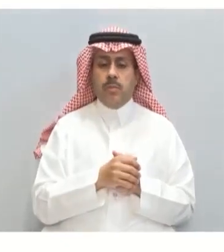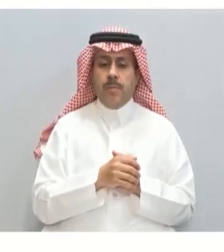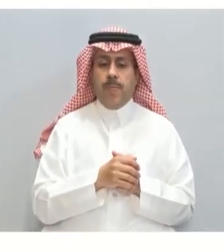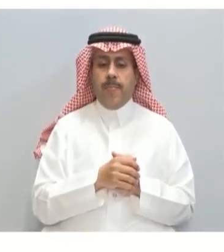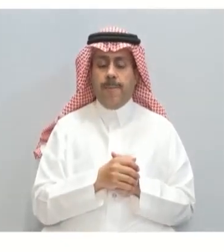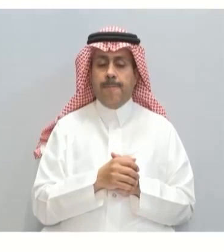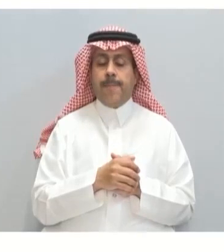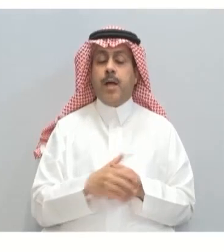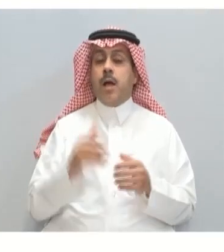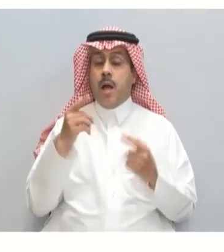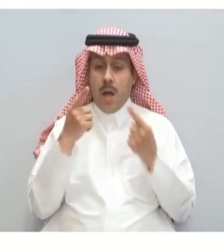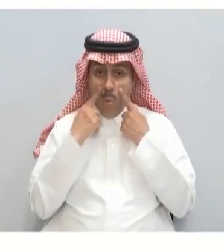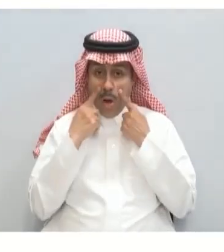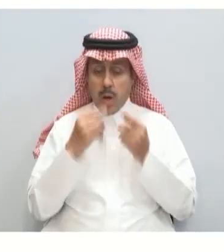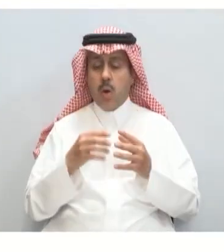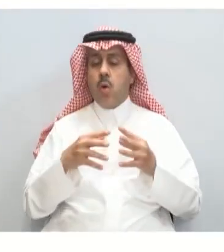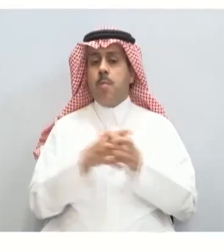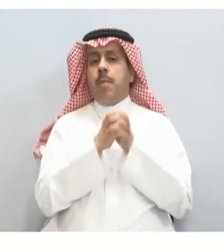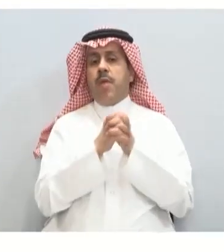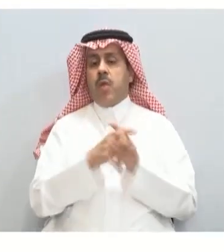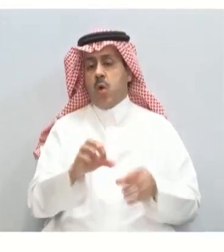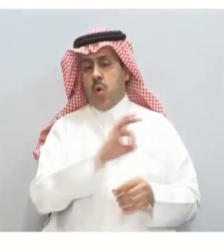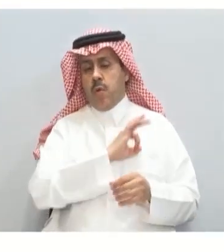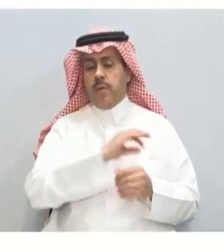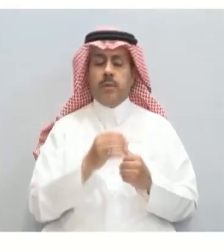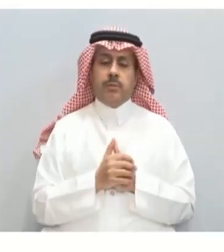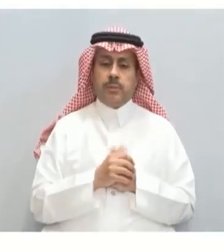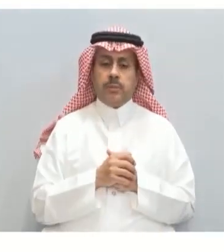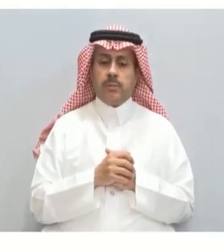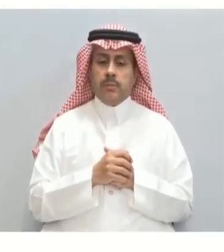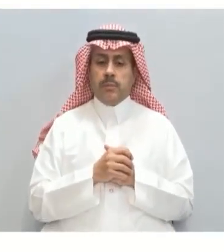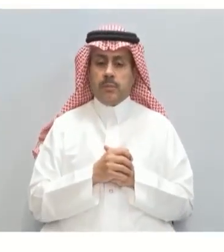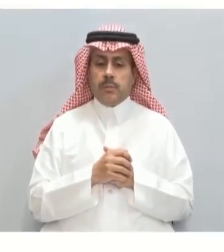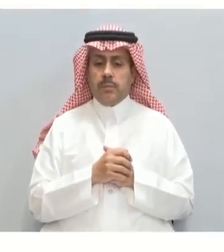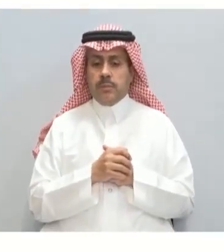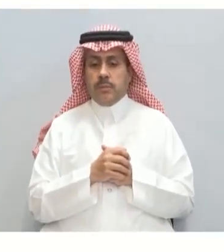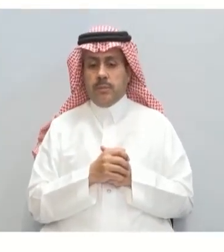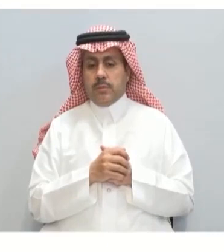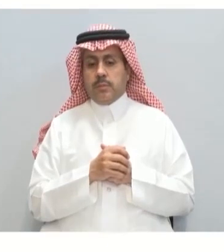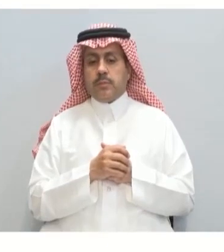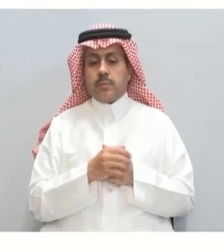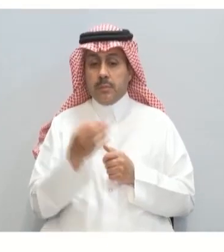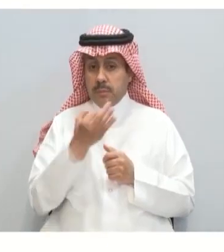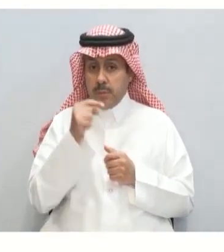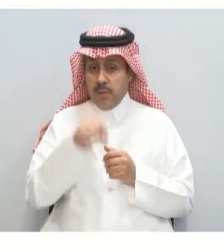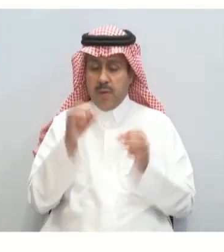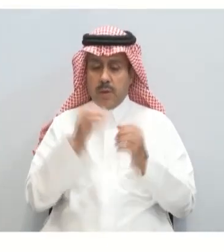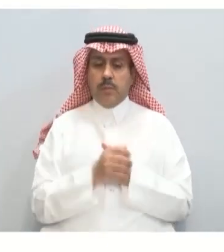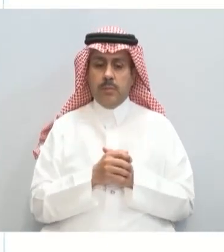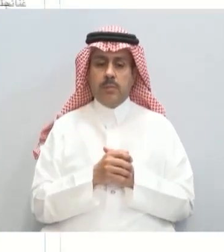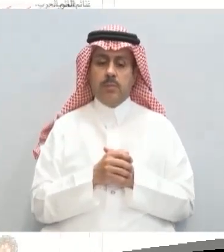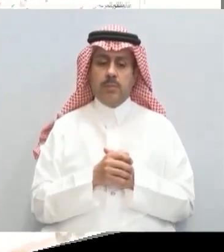حتى تكون احوال الفه ومحبه واتفاق هذا ما يتعلق بالكلمات في هذه الايات